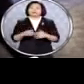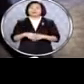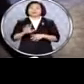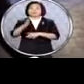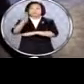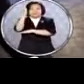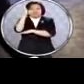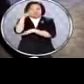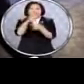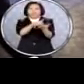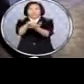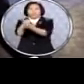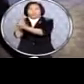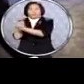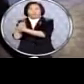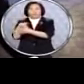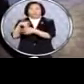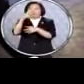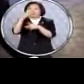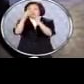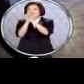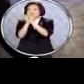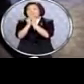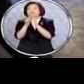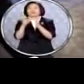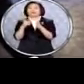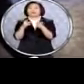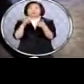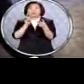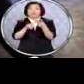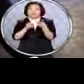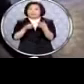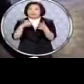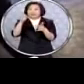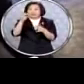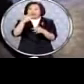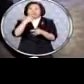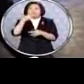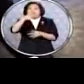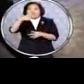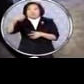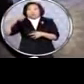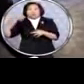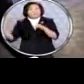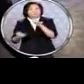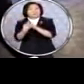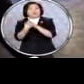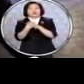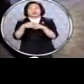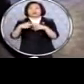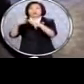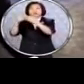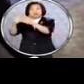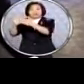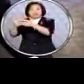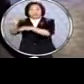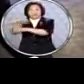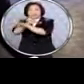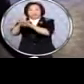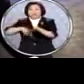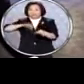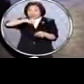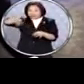府举债高达1兆3000亿，财政赤字也创历史的新高，一味强调中国的商机跟两岸的